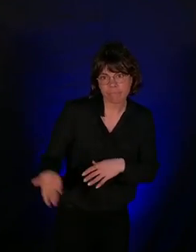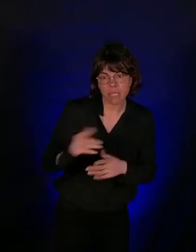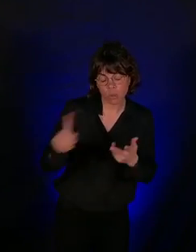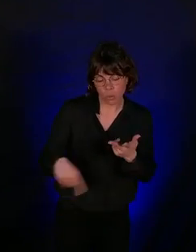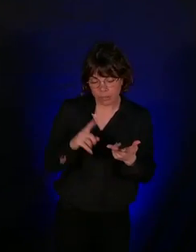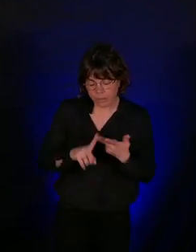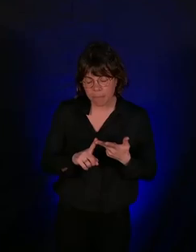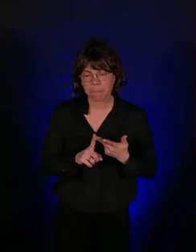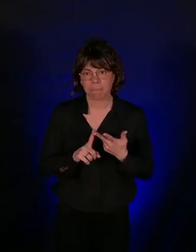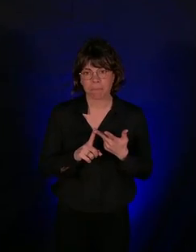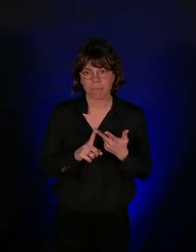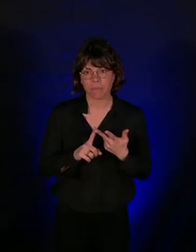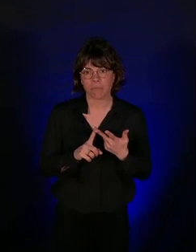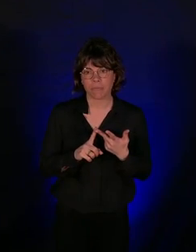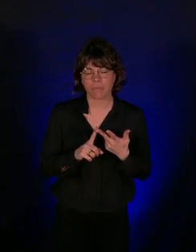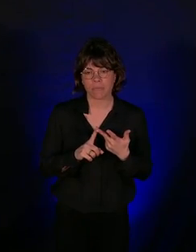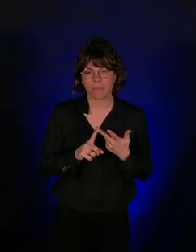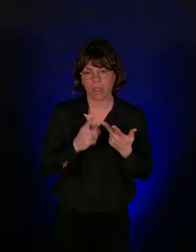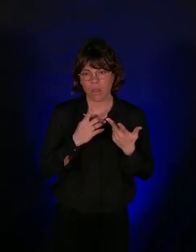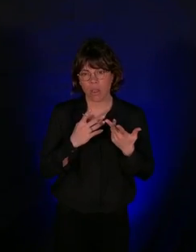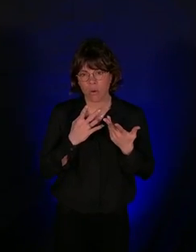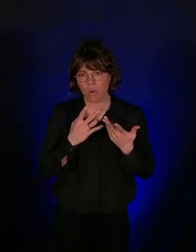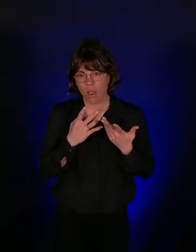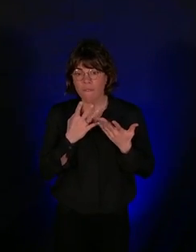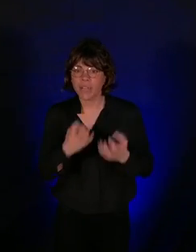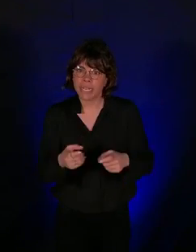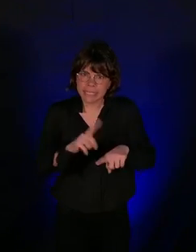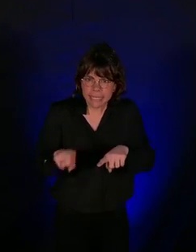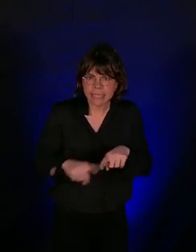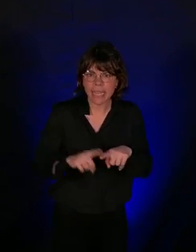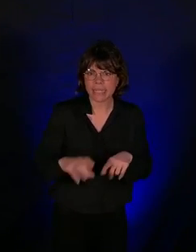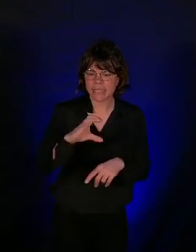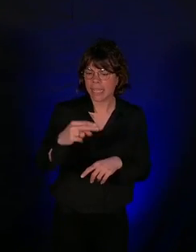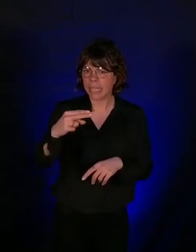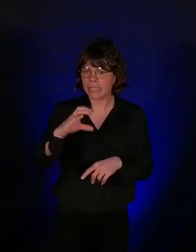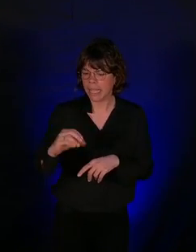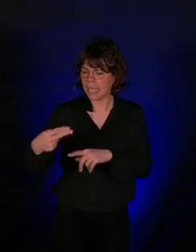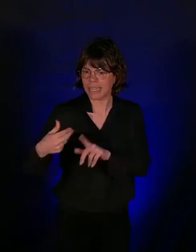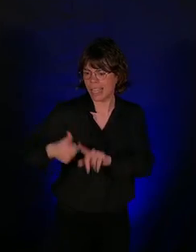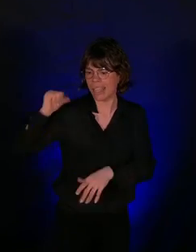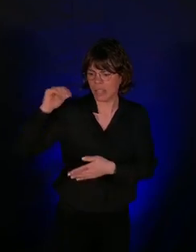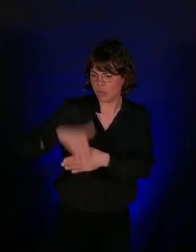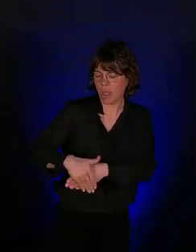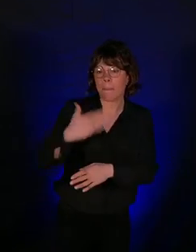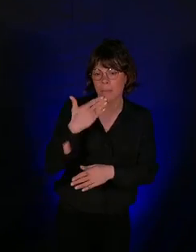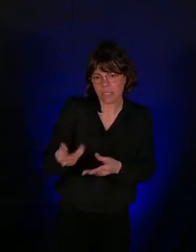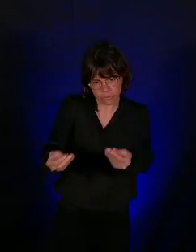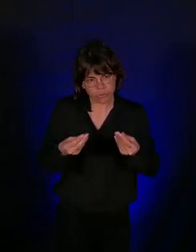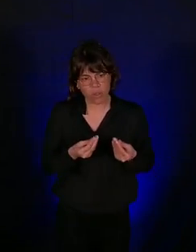troisième chose je souhaiterais qu'on ait le détail du vote du CCN d'hier soir mes camarades merci